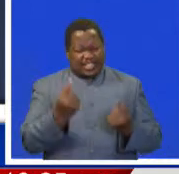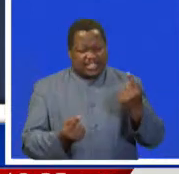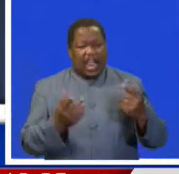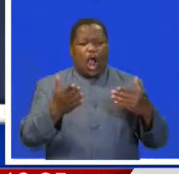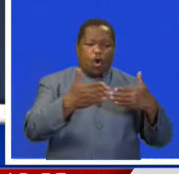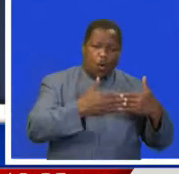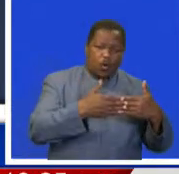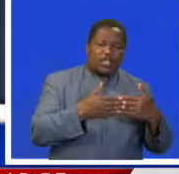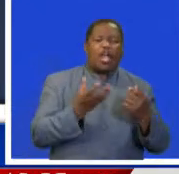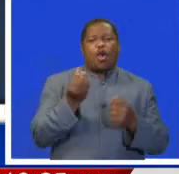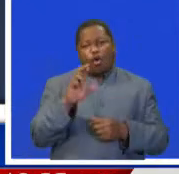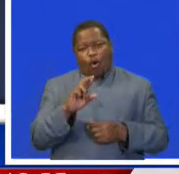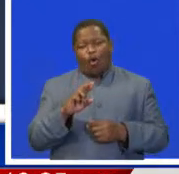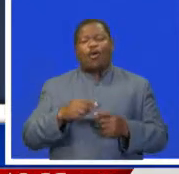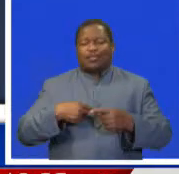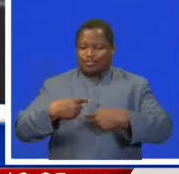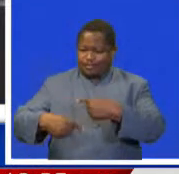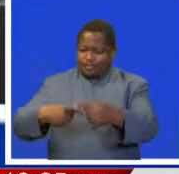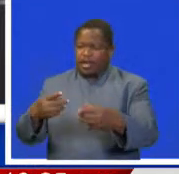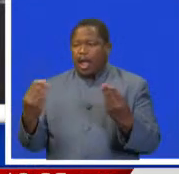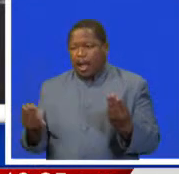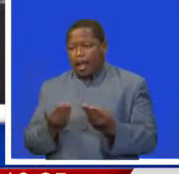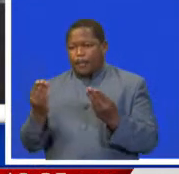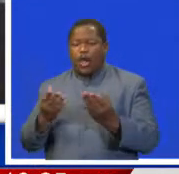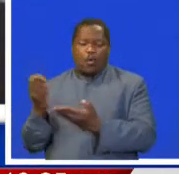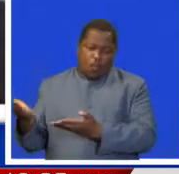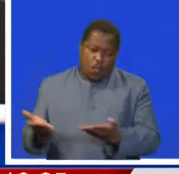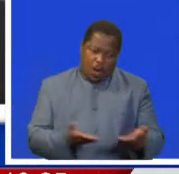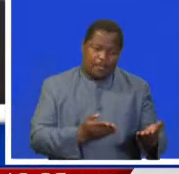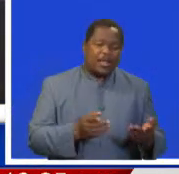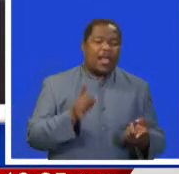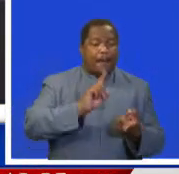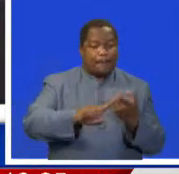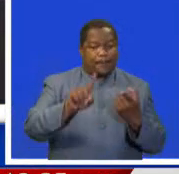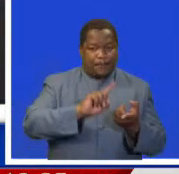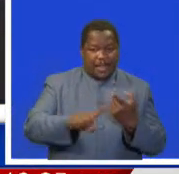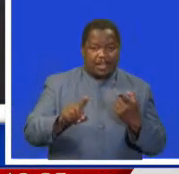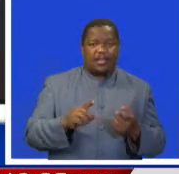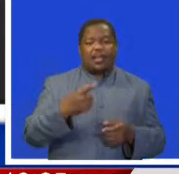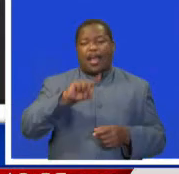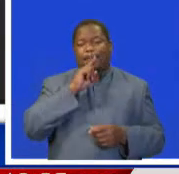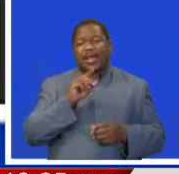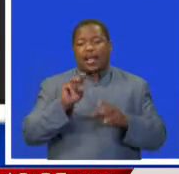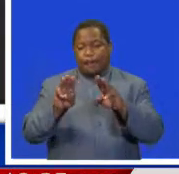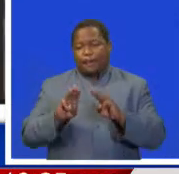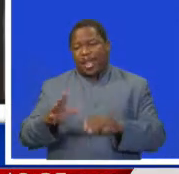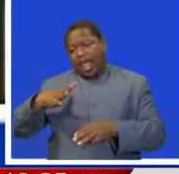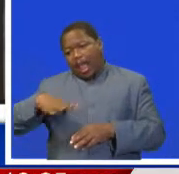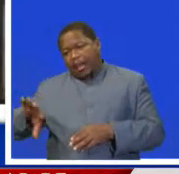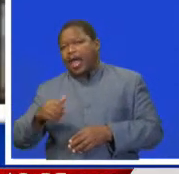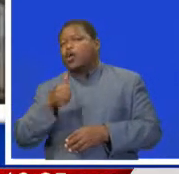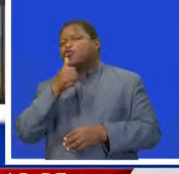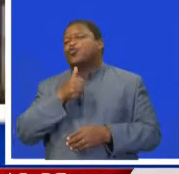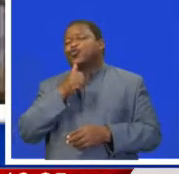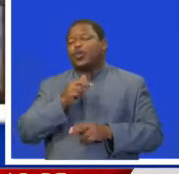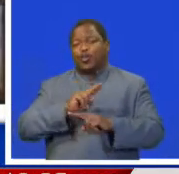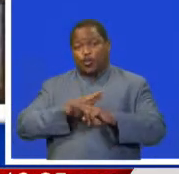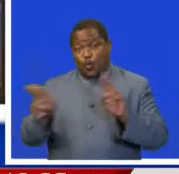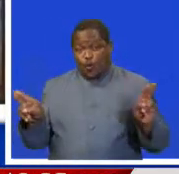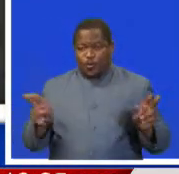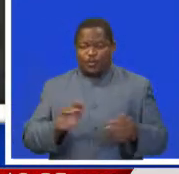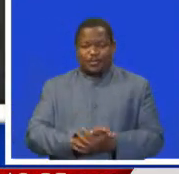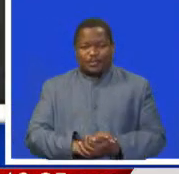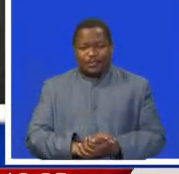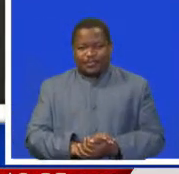noma siyabamvumela ukuthi le ground bave balisebenzisa but letinye tindzawo tibe divaliwe ukuthi mhlambe beme ukuthi